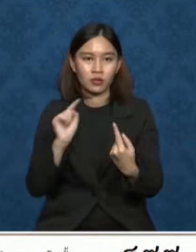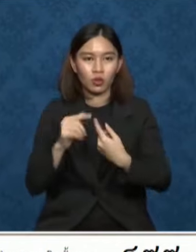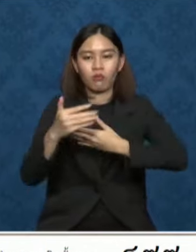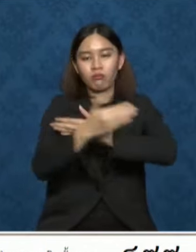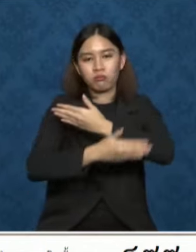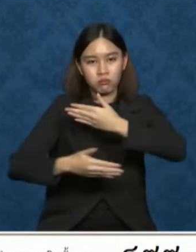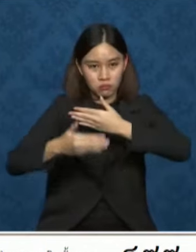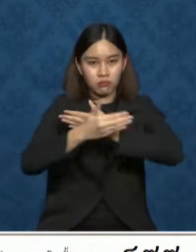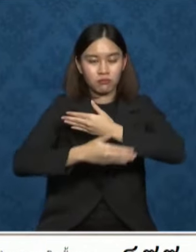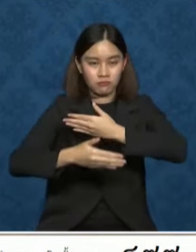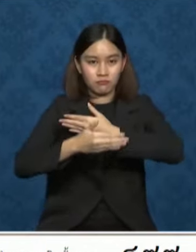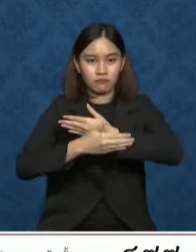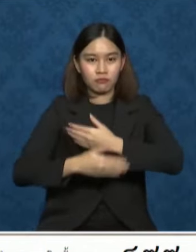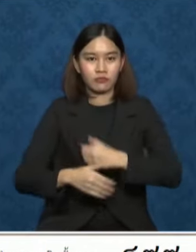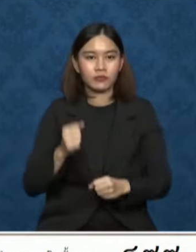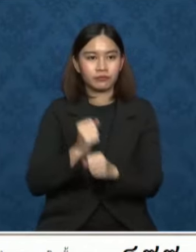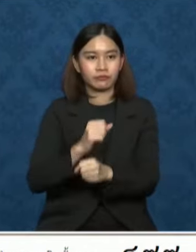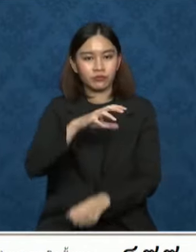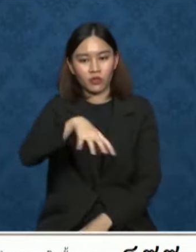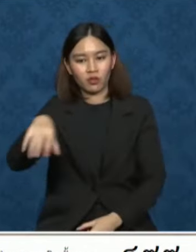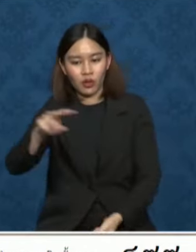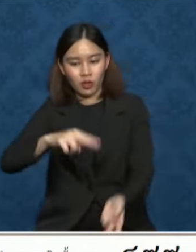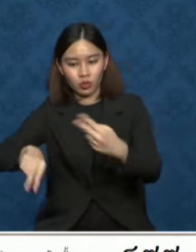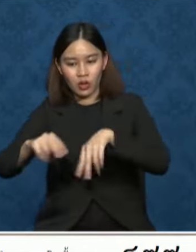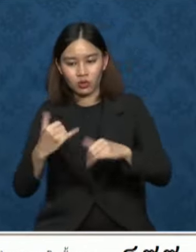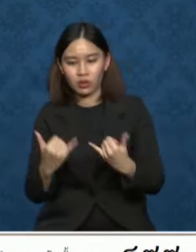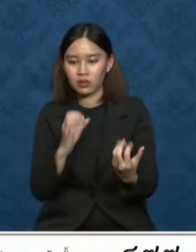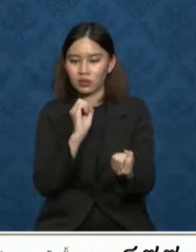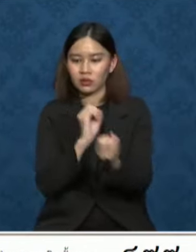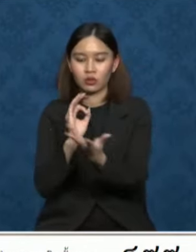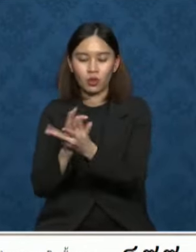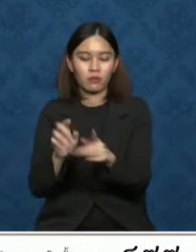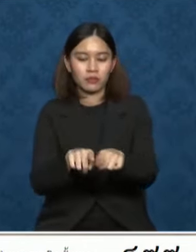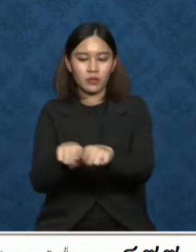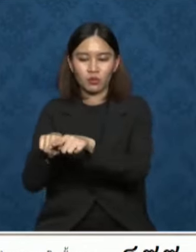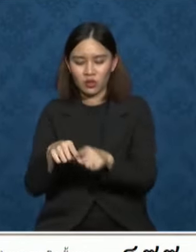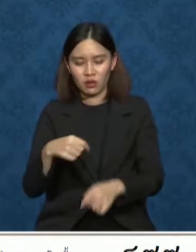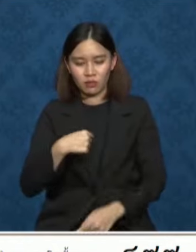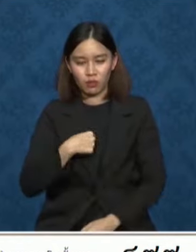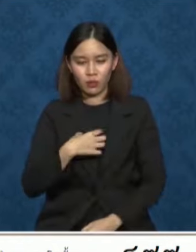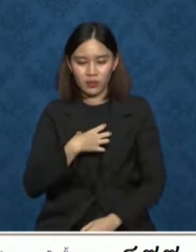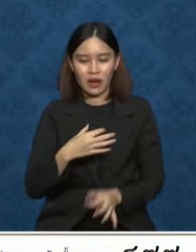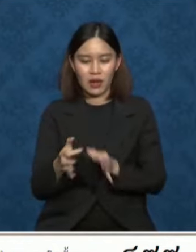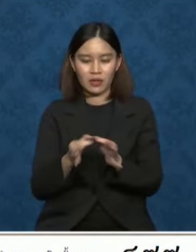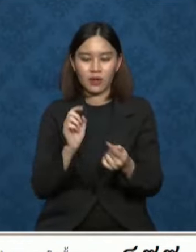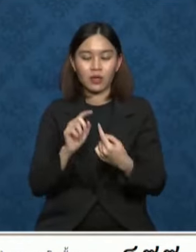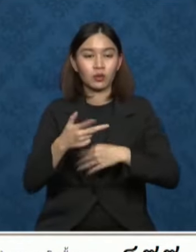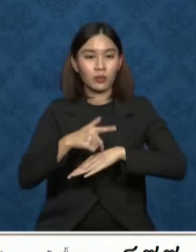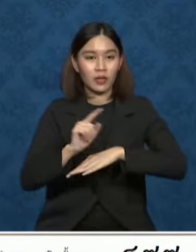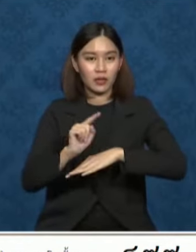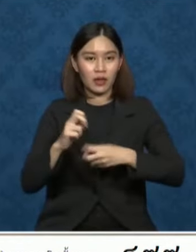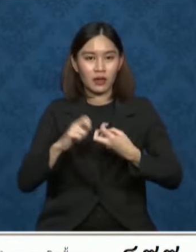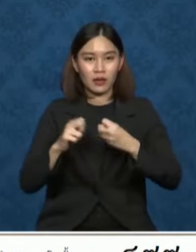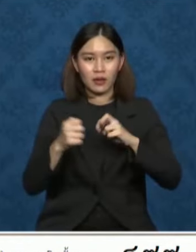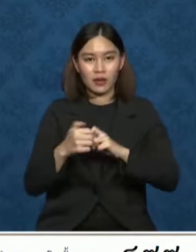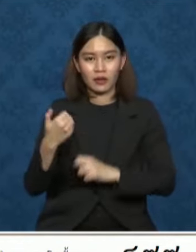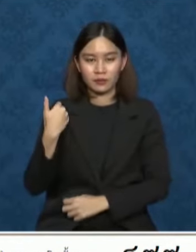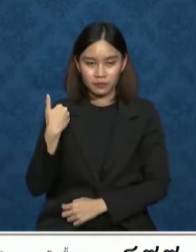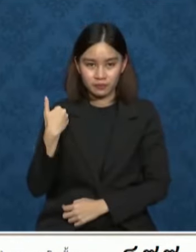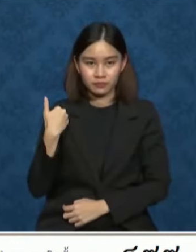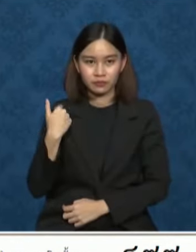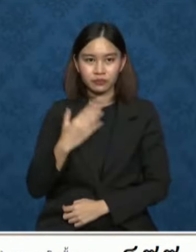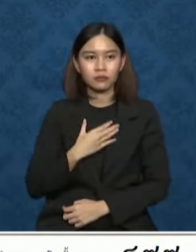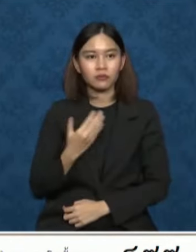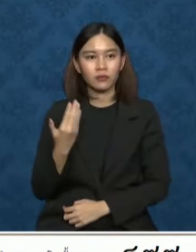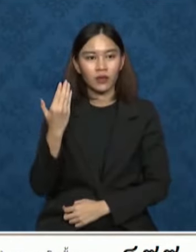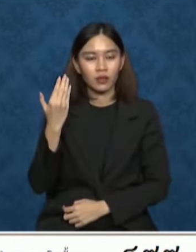ลไฟหน่วยงานที่ดูแลตอนนี้เดอดร้อนกไปหมดผมก็เลยอยากจะเรีนธมธานวา ปัญหาทเกิดข้เนี่ผม